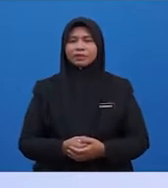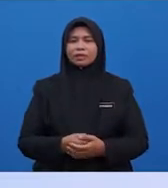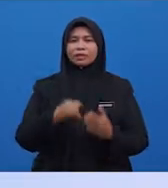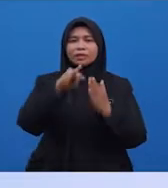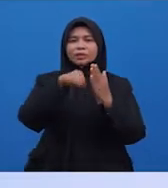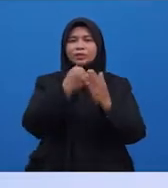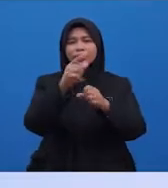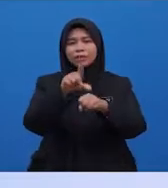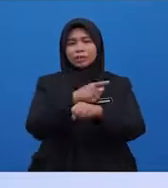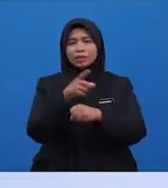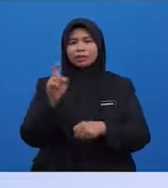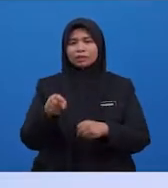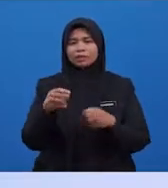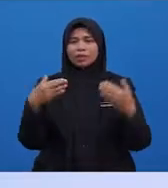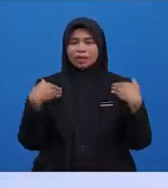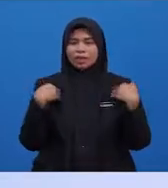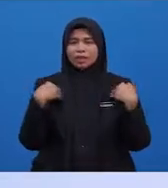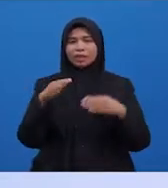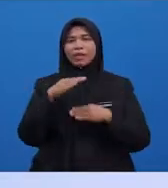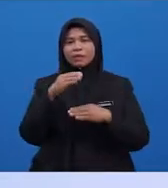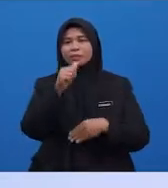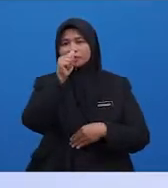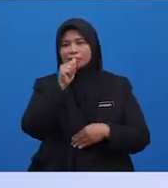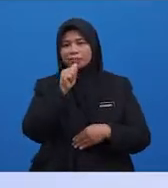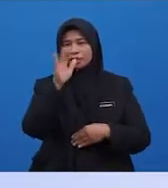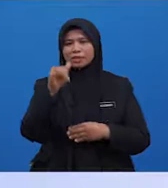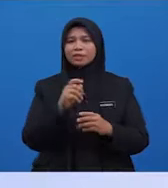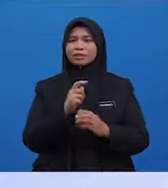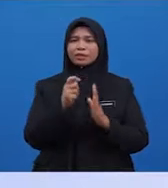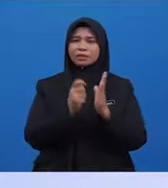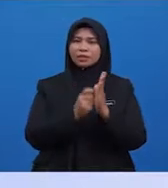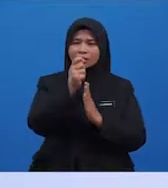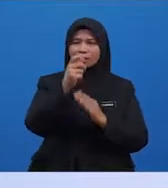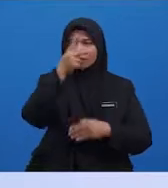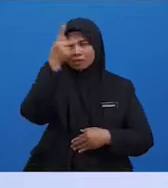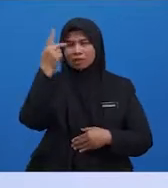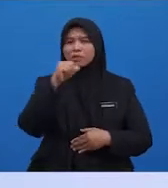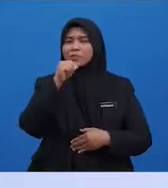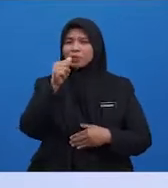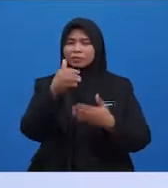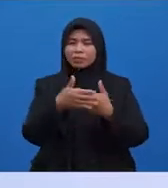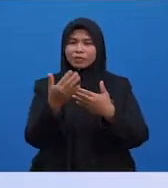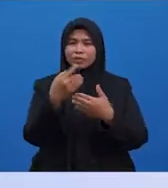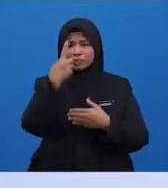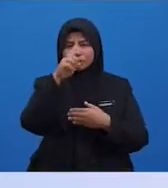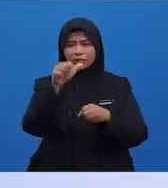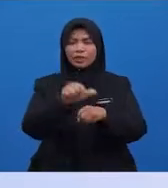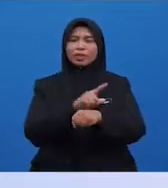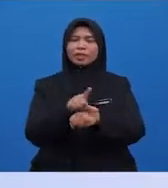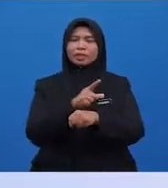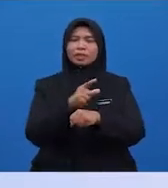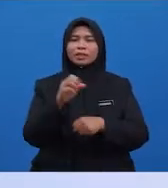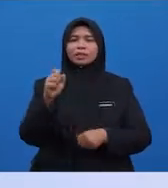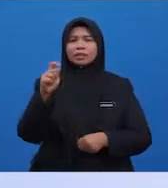Jurulatih harus mempunyai tahap kesabaran yang tinggi kerana bukan mudah untuk melatih